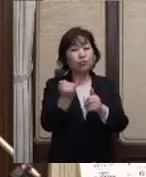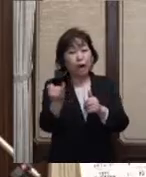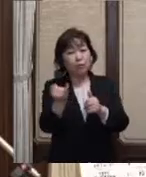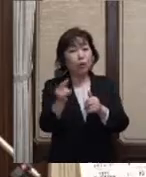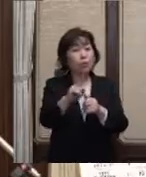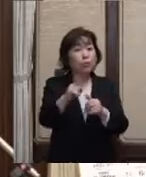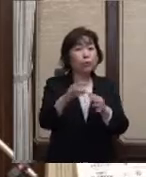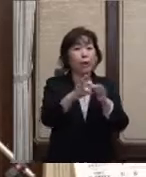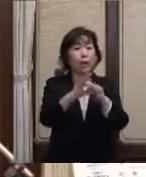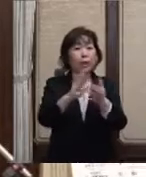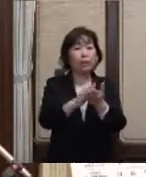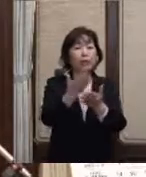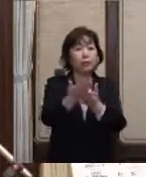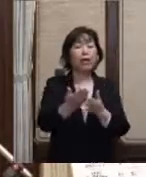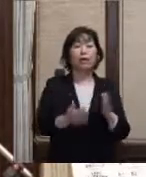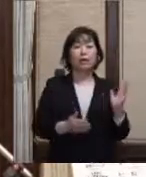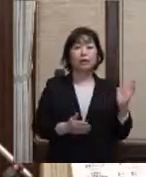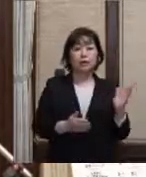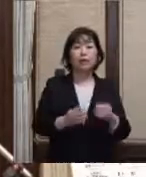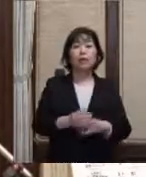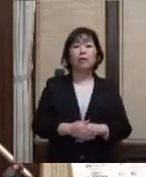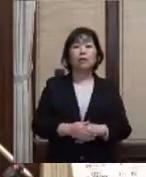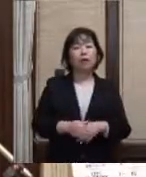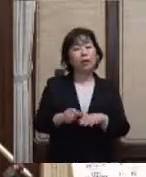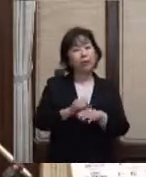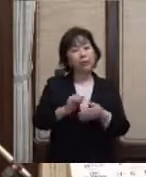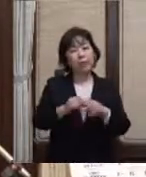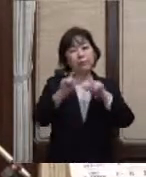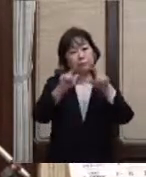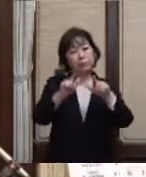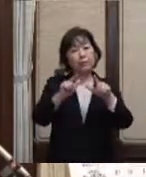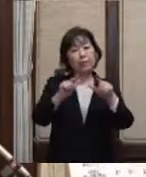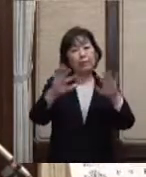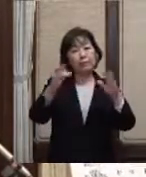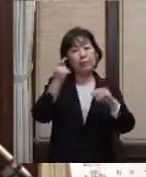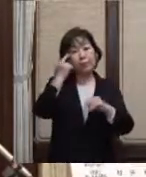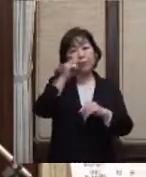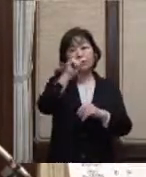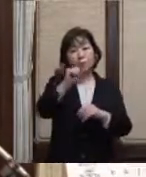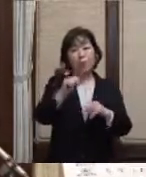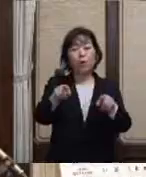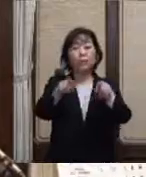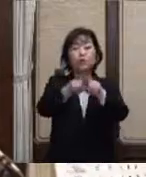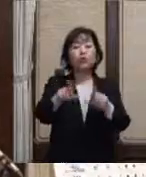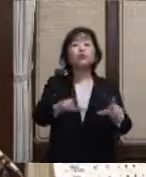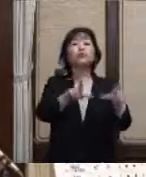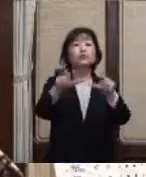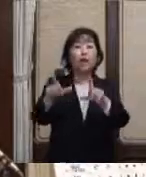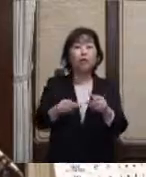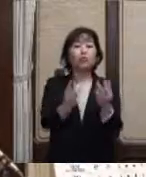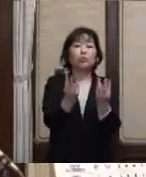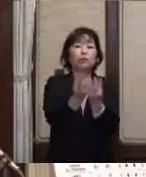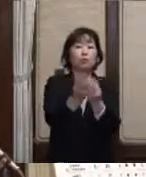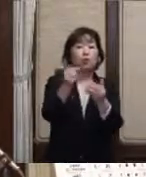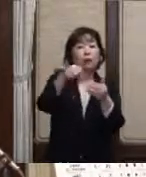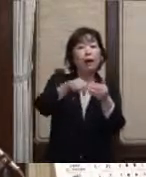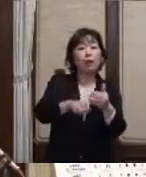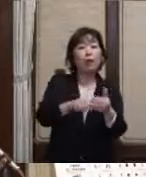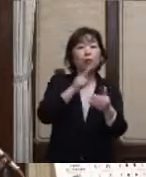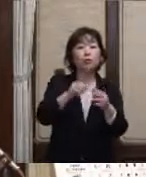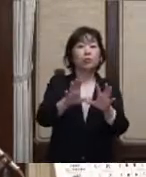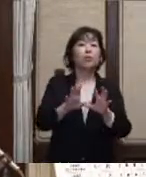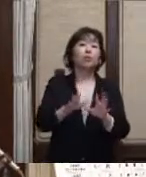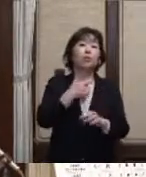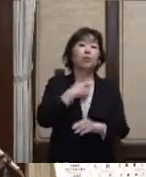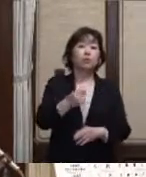は分かりますでしょうか。 うわ、ちょっと特定しない方がいいと思いますので、同居の人数で、受け止